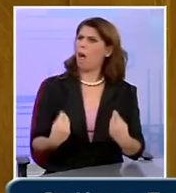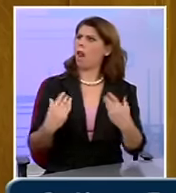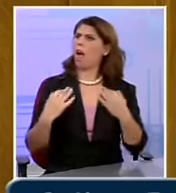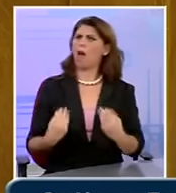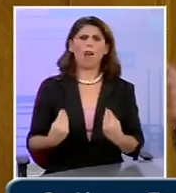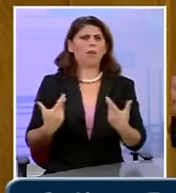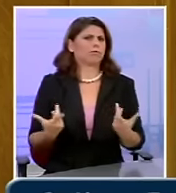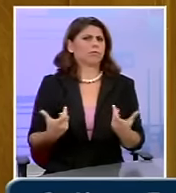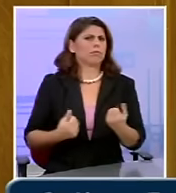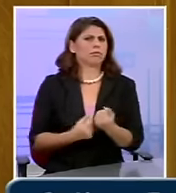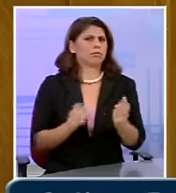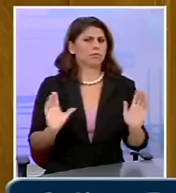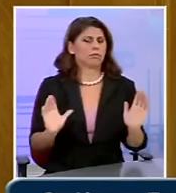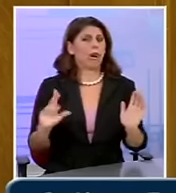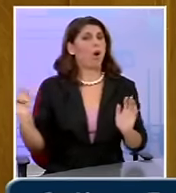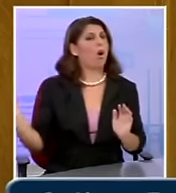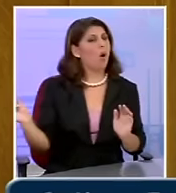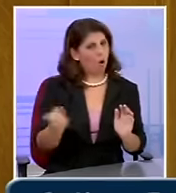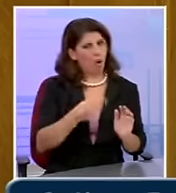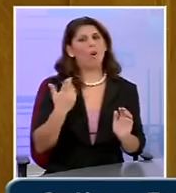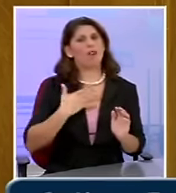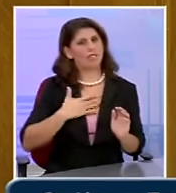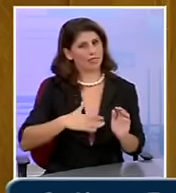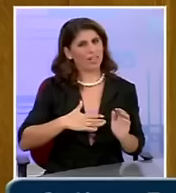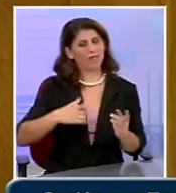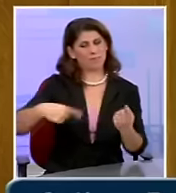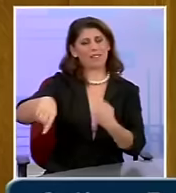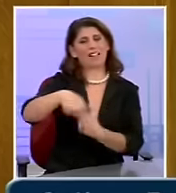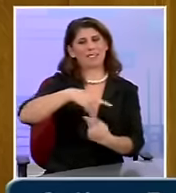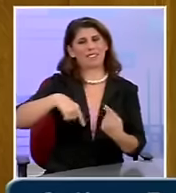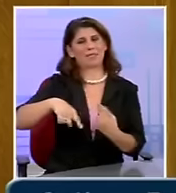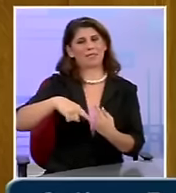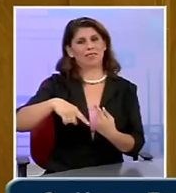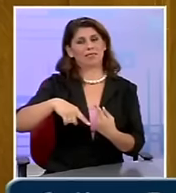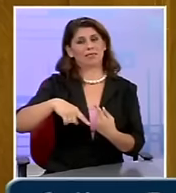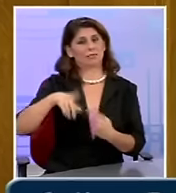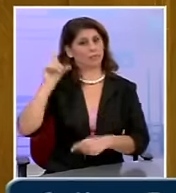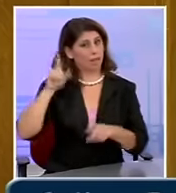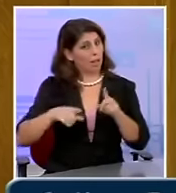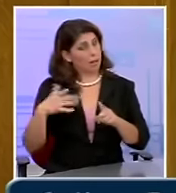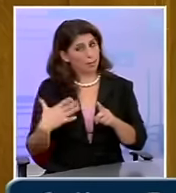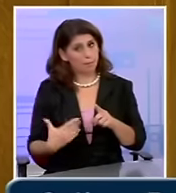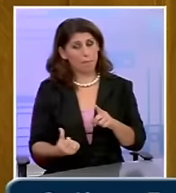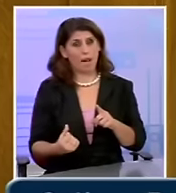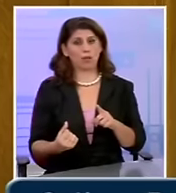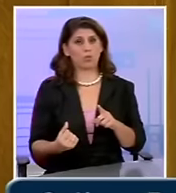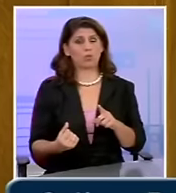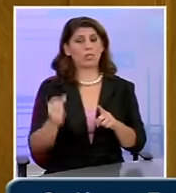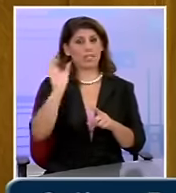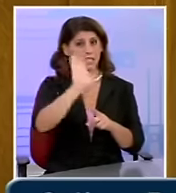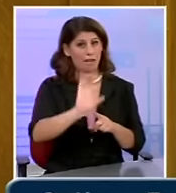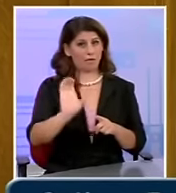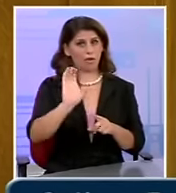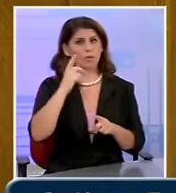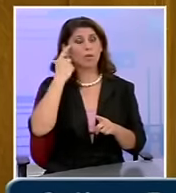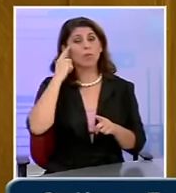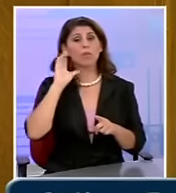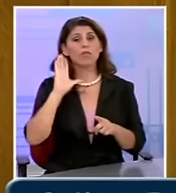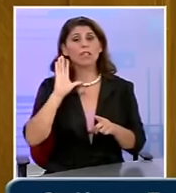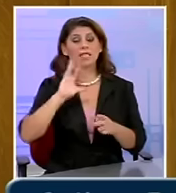και όλοι χρειαζόμαστε οι μεν τους δε. Και υπάρχουν κάποιοι στην Ευρώπη που δεν γνωρίζουν